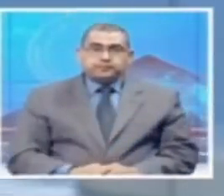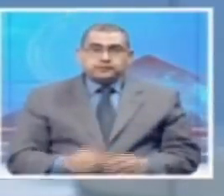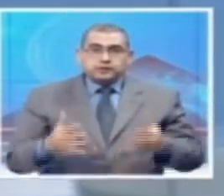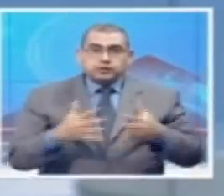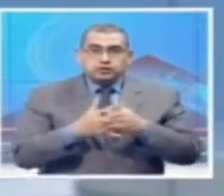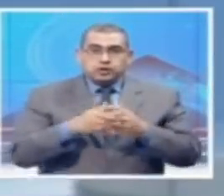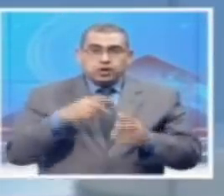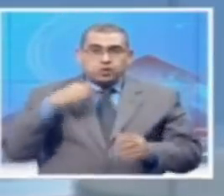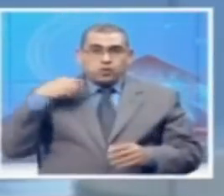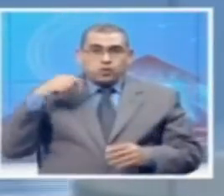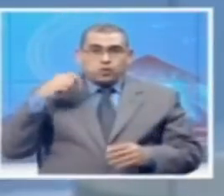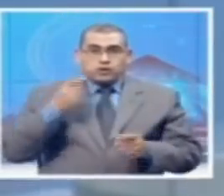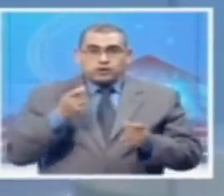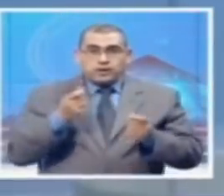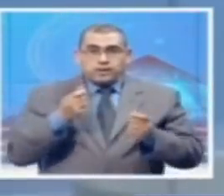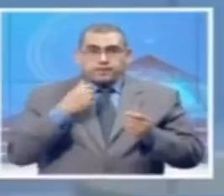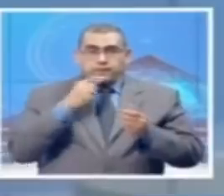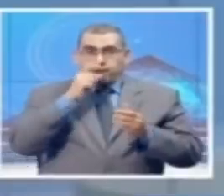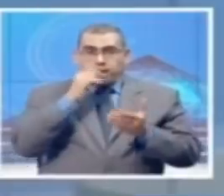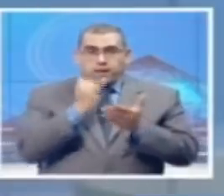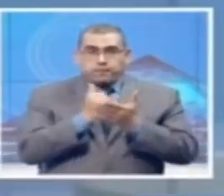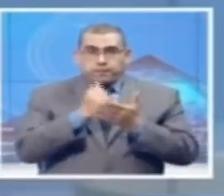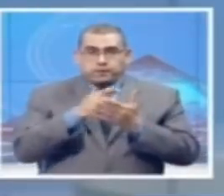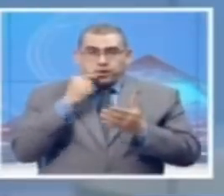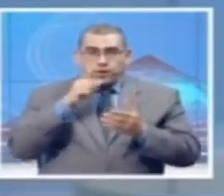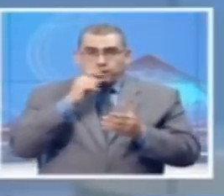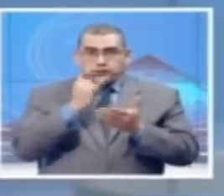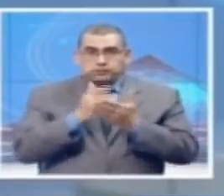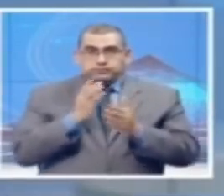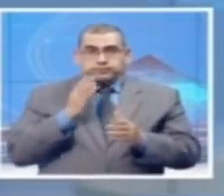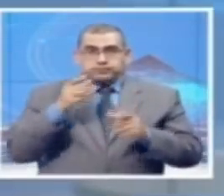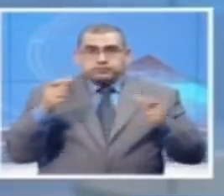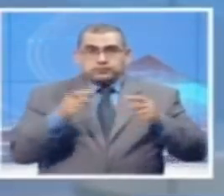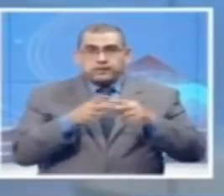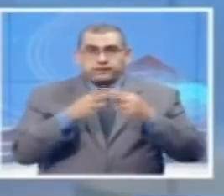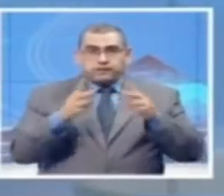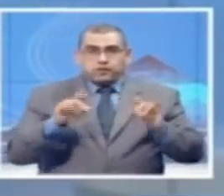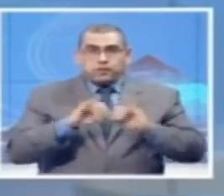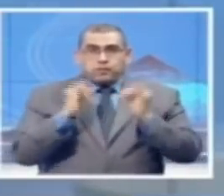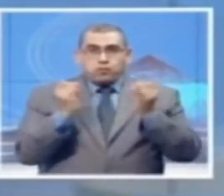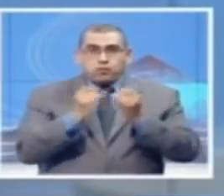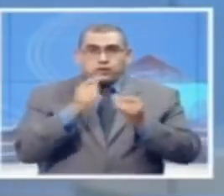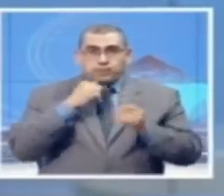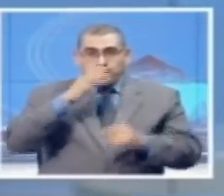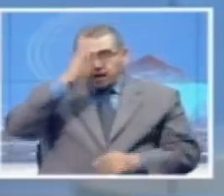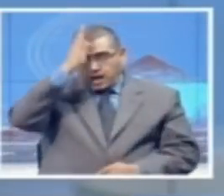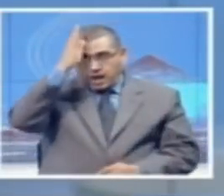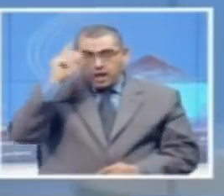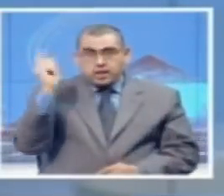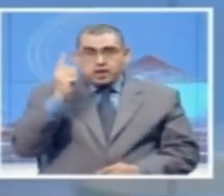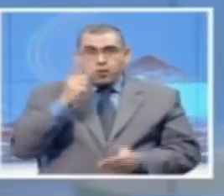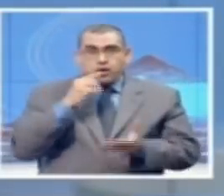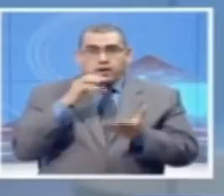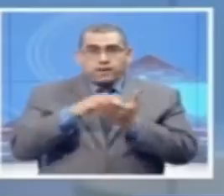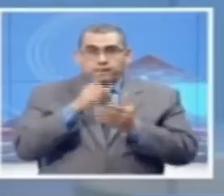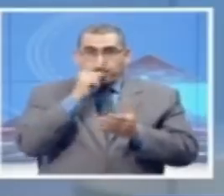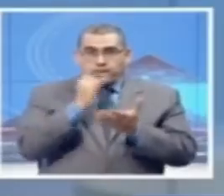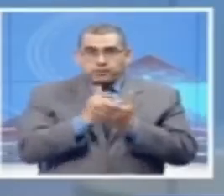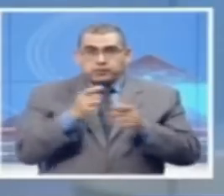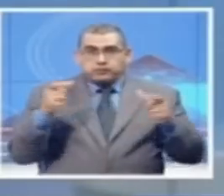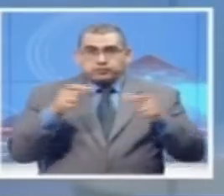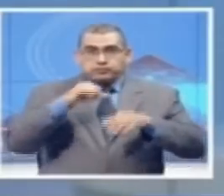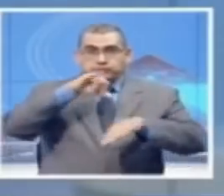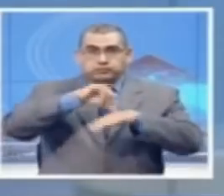شارك دكتور محمد عبد العاطي وزير الموارد المائية والري في الجلسة الافتتاحية لمؤتمر بغداد الدولي الأول للمياه